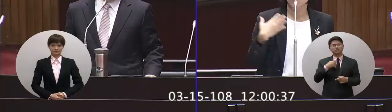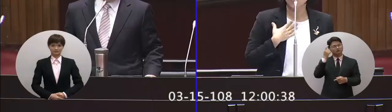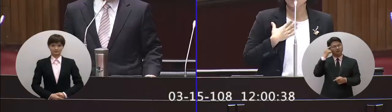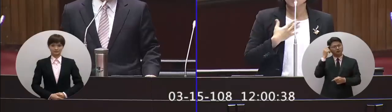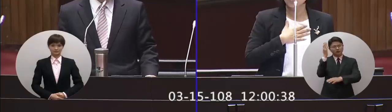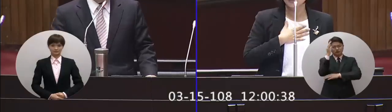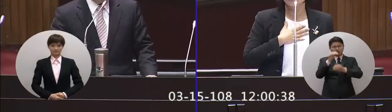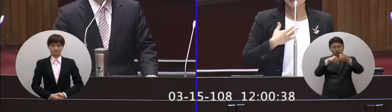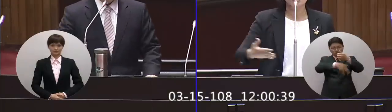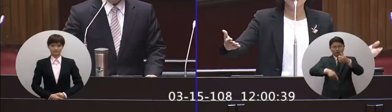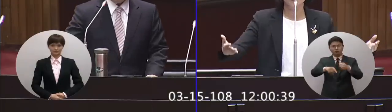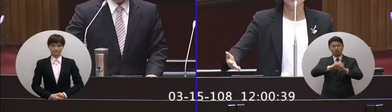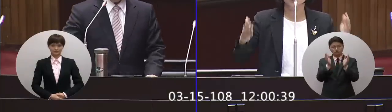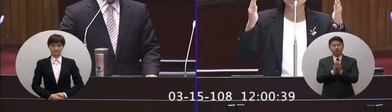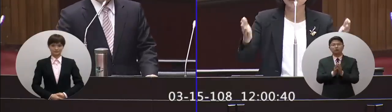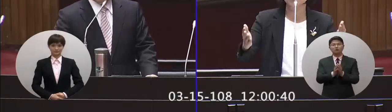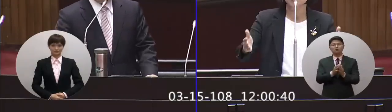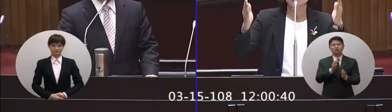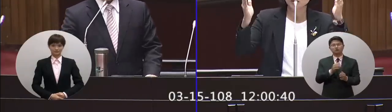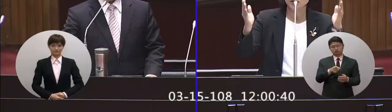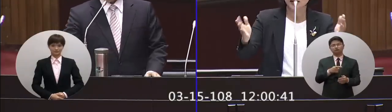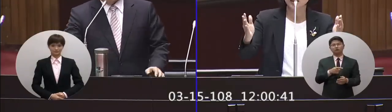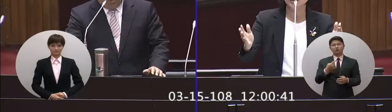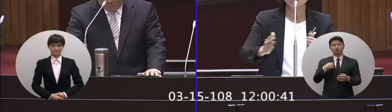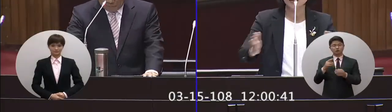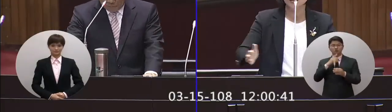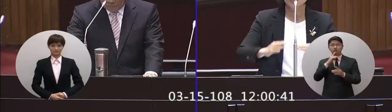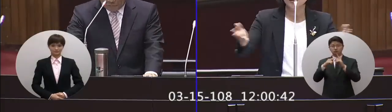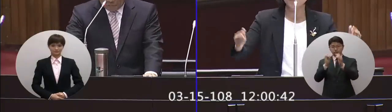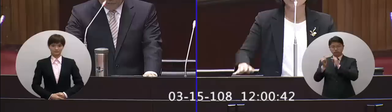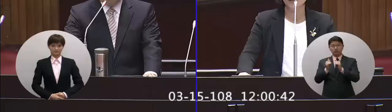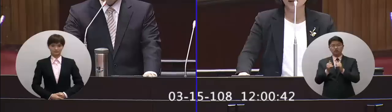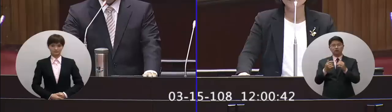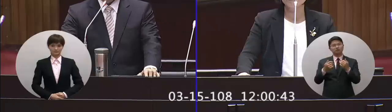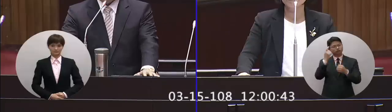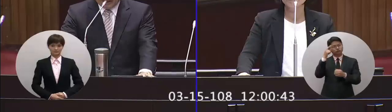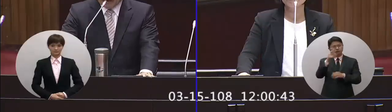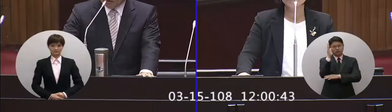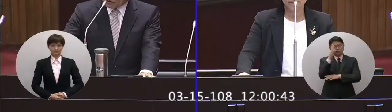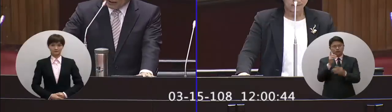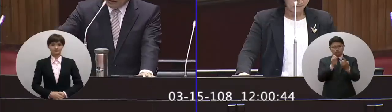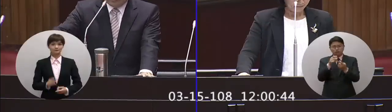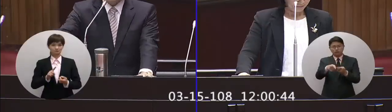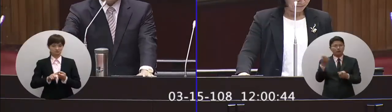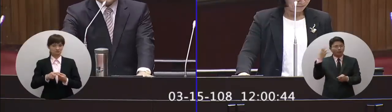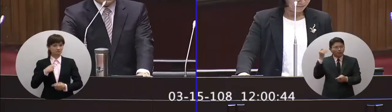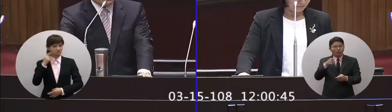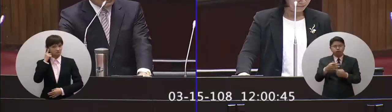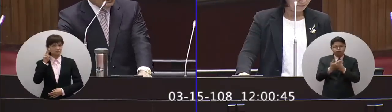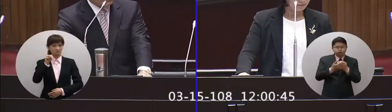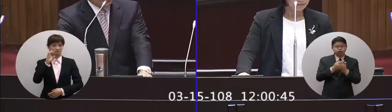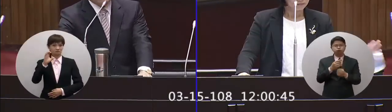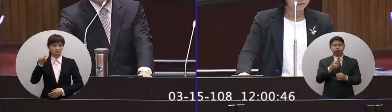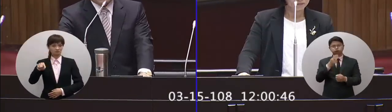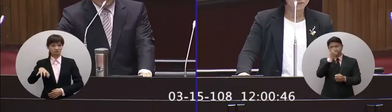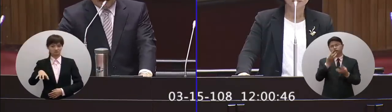下，我们还是代表人民觉得政府对这个假消息的传递没有把关呢、啊？ 对，我觉得 NCC 应